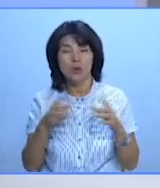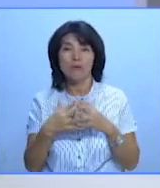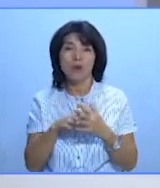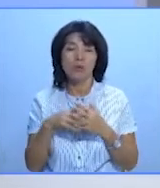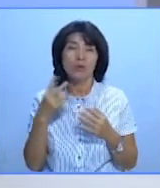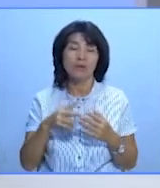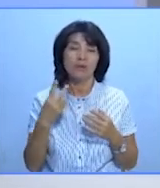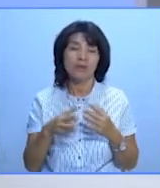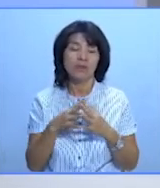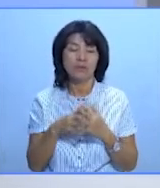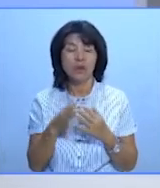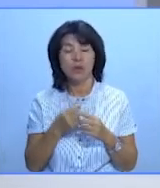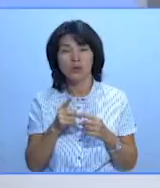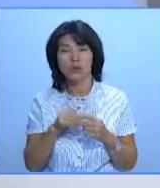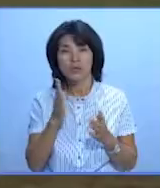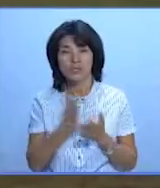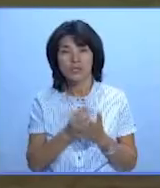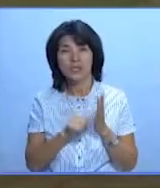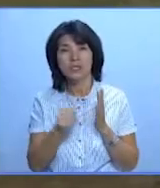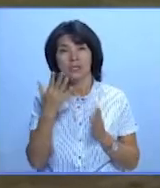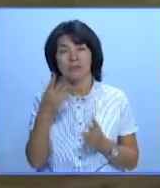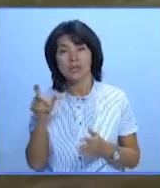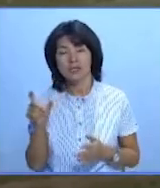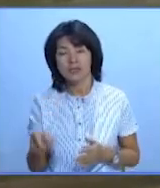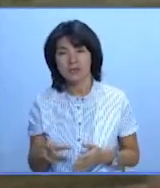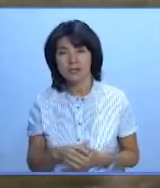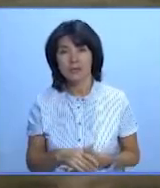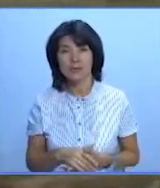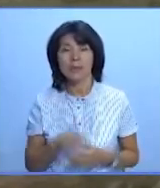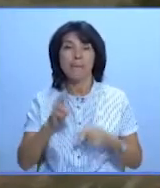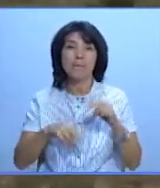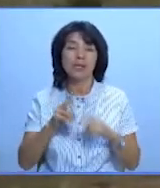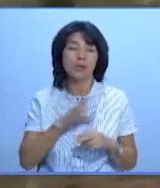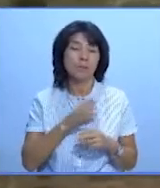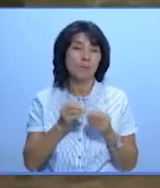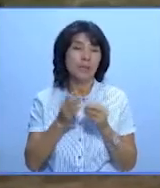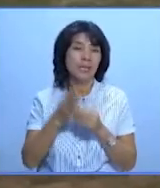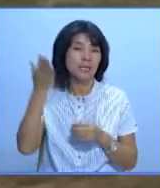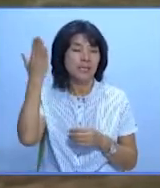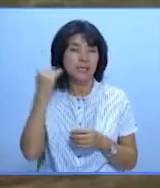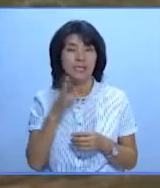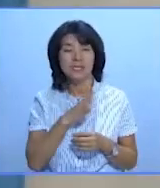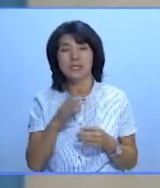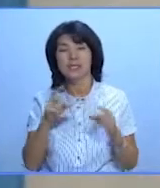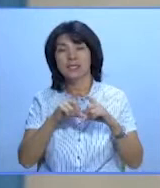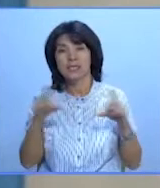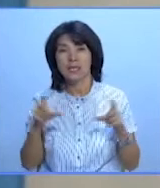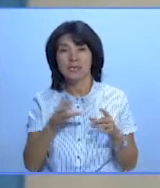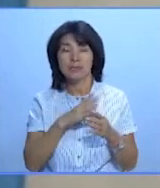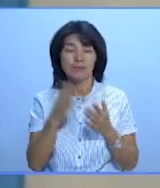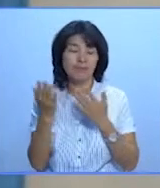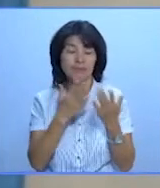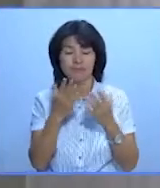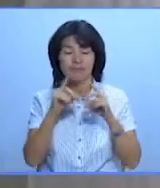проживает 65 человек в построено 15 назад здания 8 учебных кабинетов спортивный зал библиотека но три